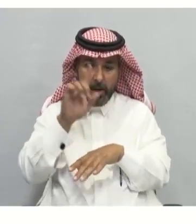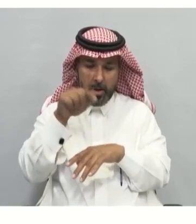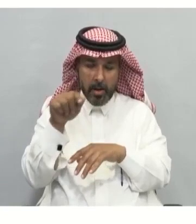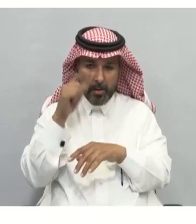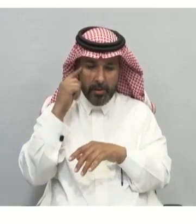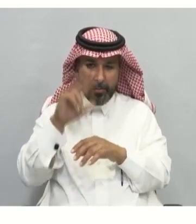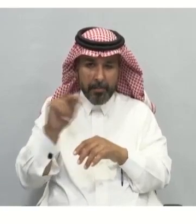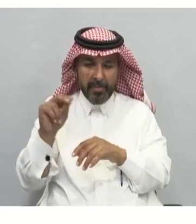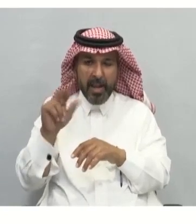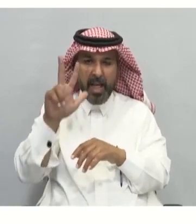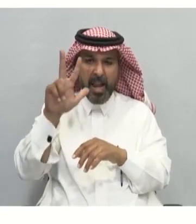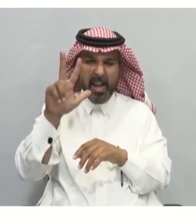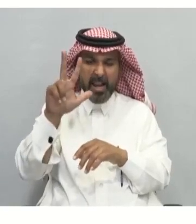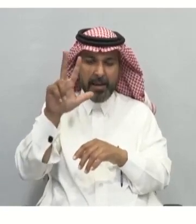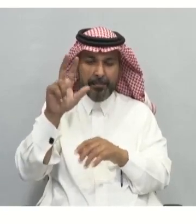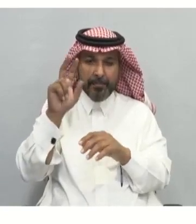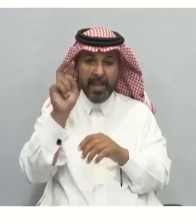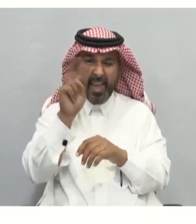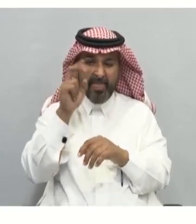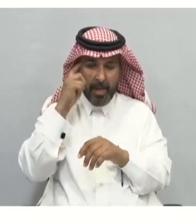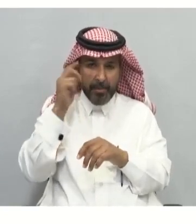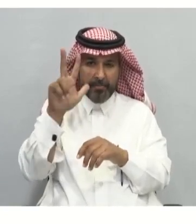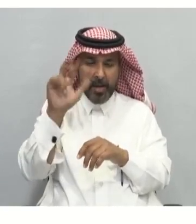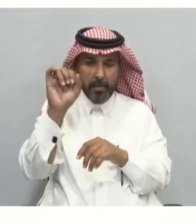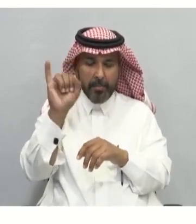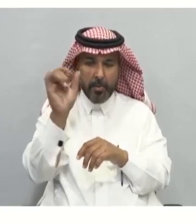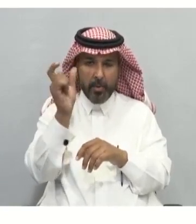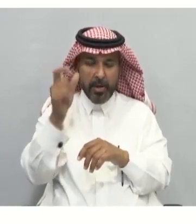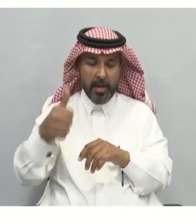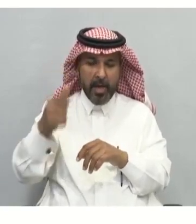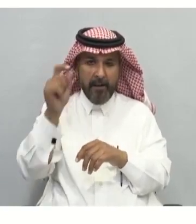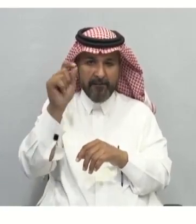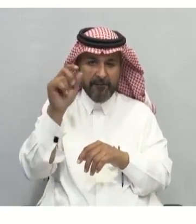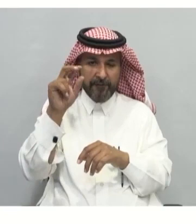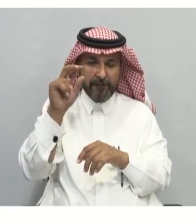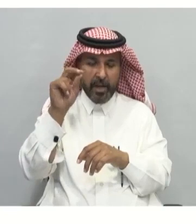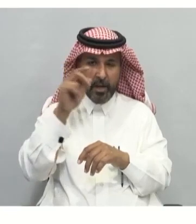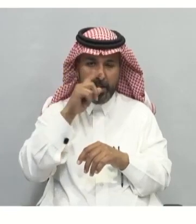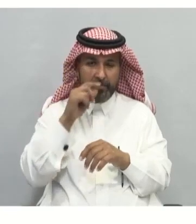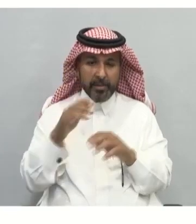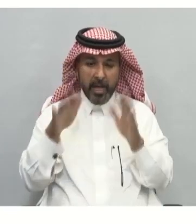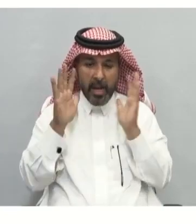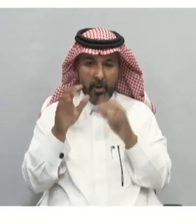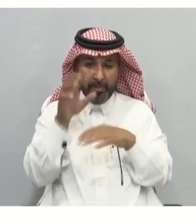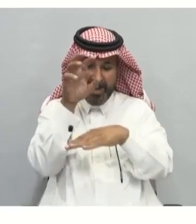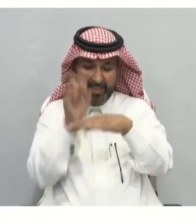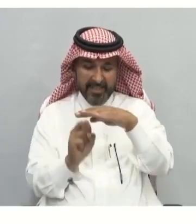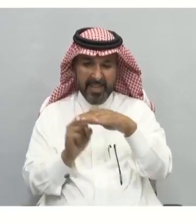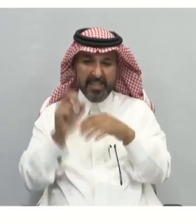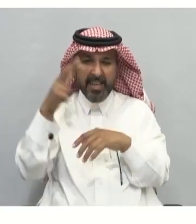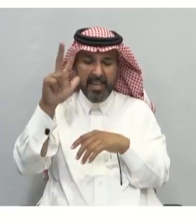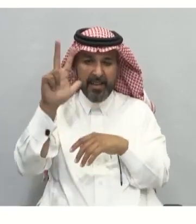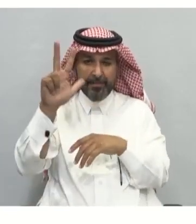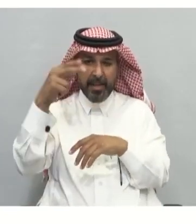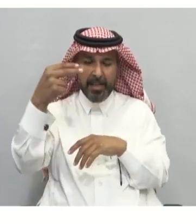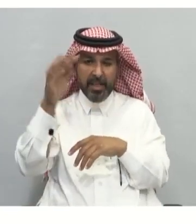الناس كما اخبر بذلك المصطفى صلى الله عليه وسلم في هذا الحديث فالمنافق لا يصلي العشاء ولا كذلكم الفجر